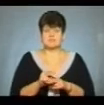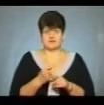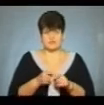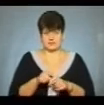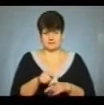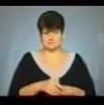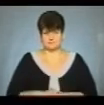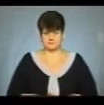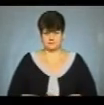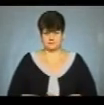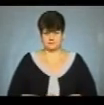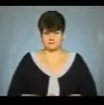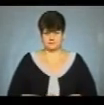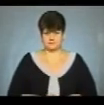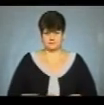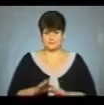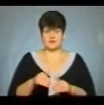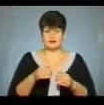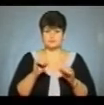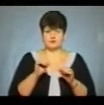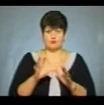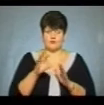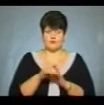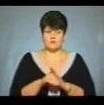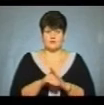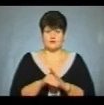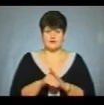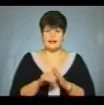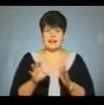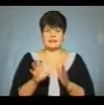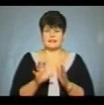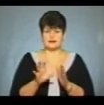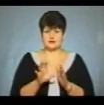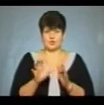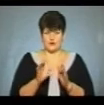недоліки. Розглянути можливість запровадження процедури електронного голосування.